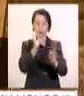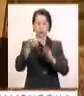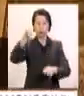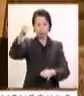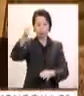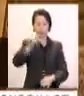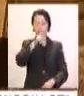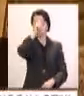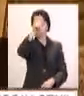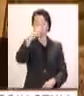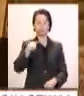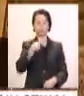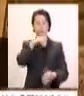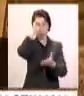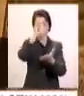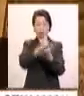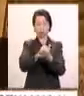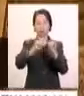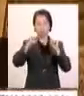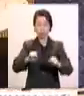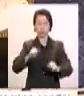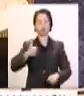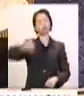kebenaran, kita yakin kita akan menang.